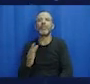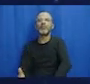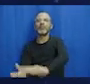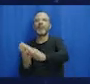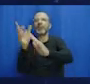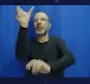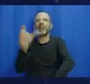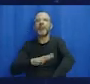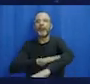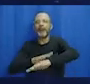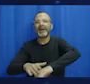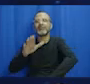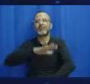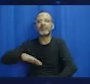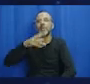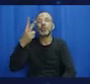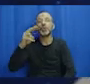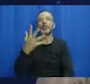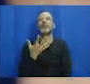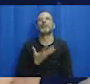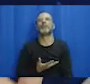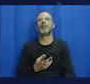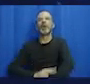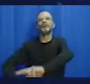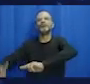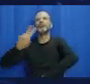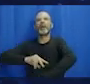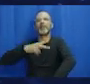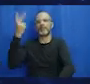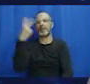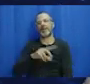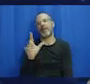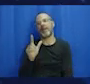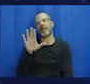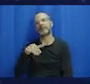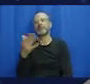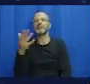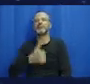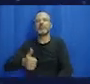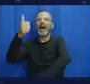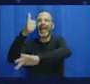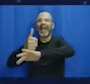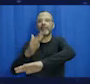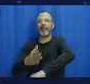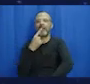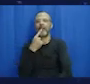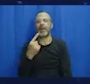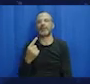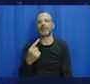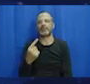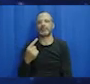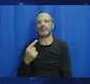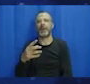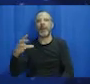الانسان البسيط في المجتمع العربي يتحمل اكثر مما يتحمله، بفهم هذا الامر، ولكن كان في عندنا قياده وانا اقولها بمنتهى الوضوح، كان عندنا القائمه